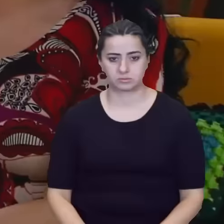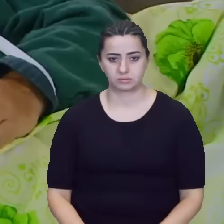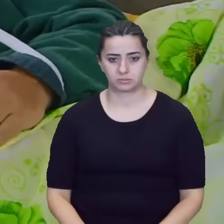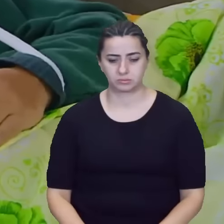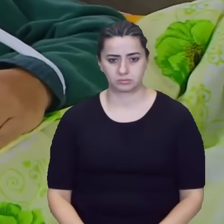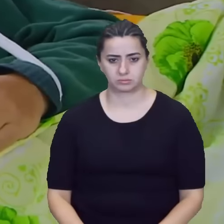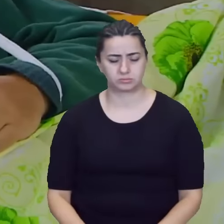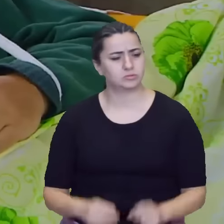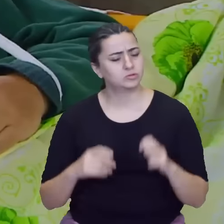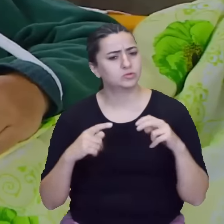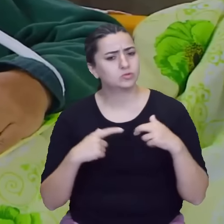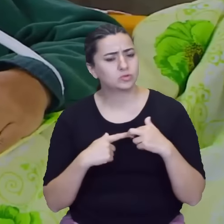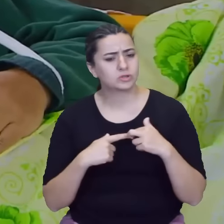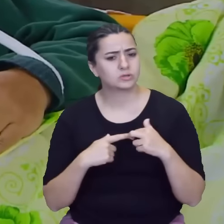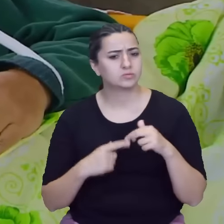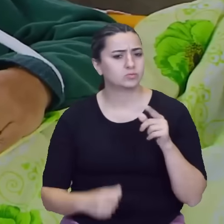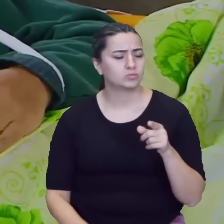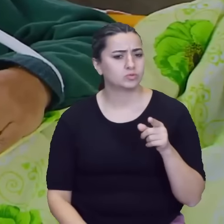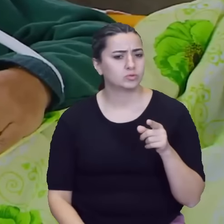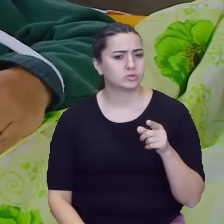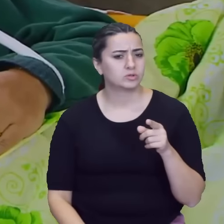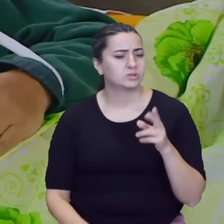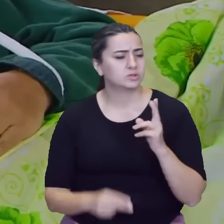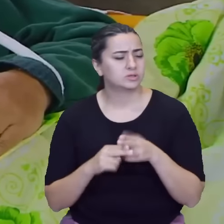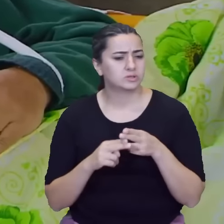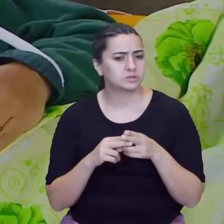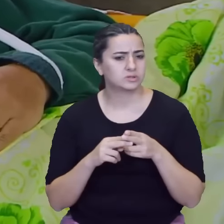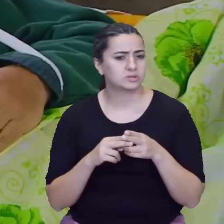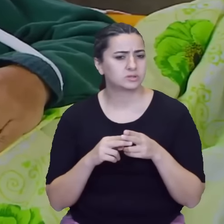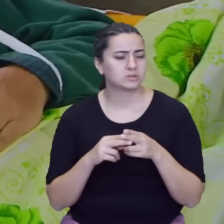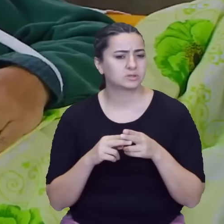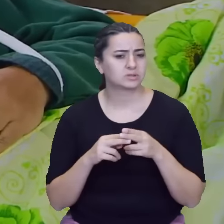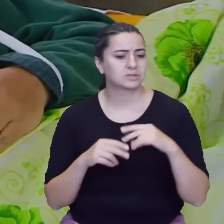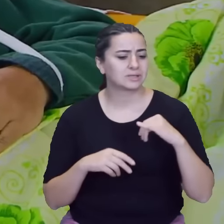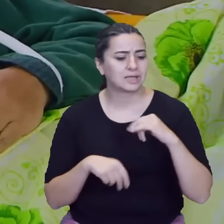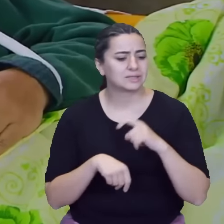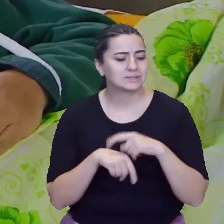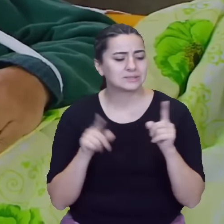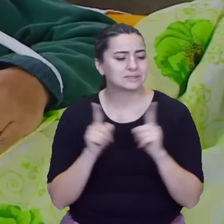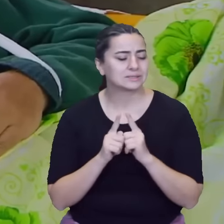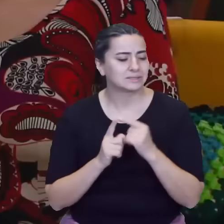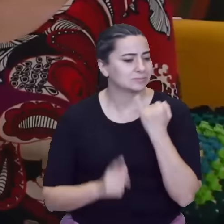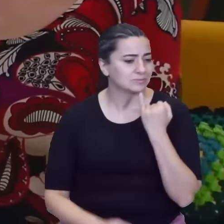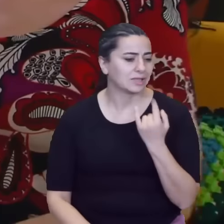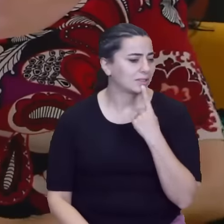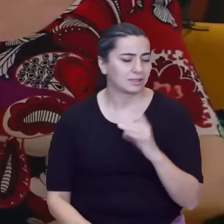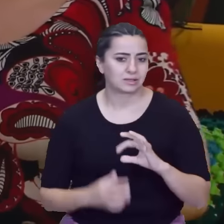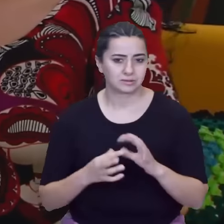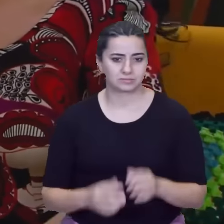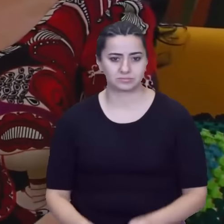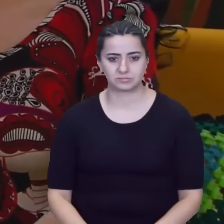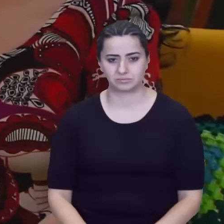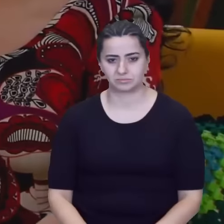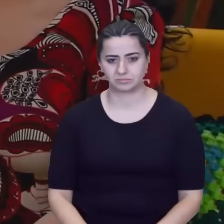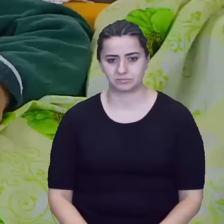oldu. Rukiye. Canım. Bu şeyin adına ne denirdi ya? Böyle kısa ziyaretin adına bir şey denirdi ya. Neydi o? Hiç